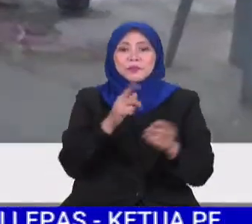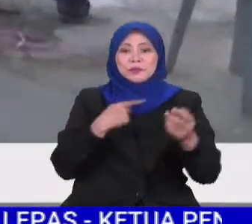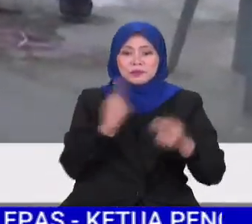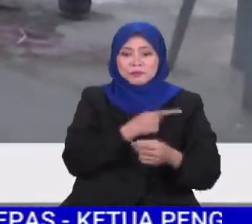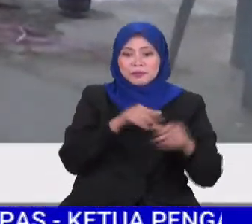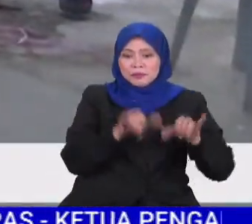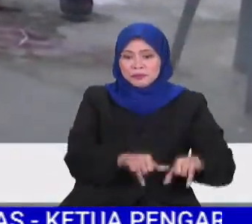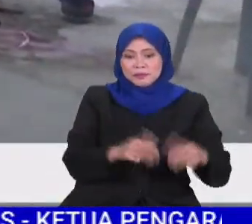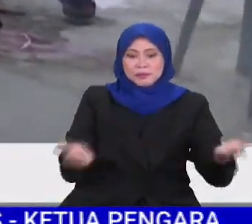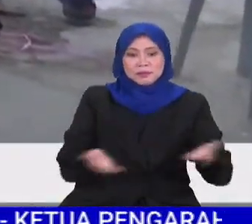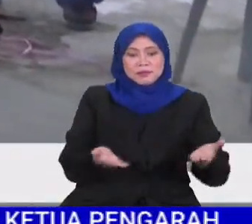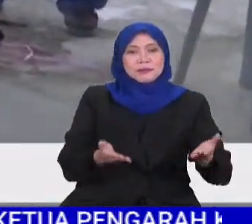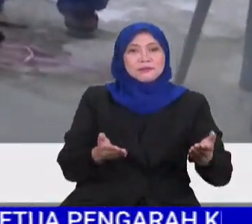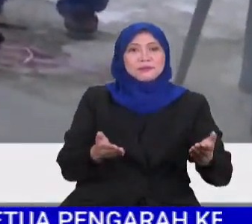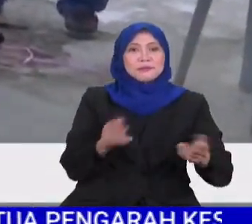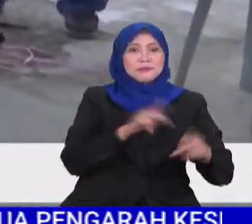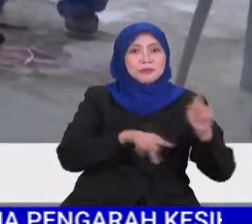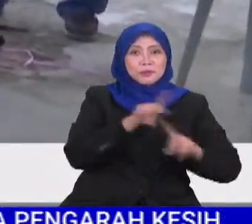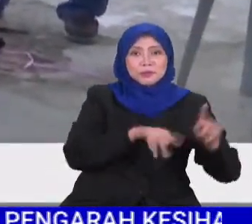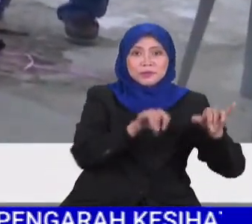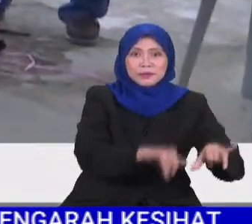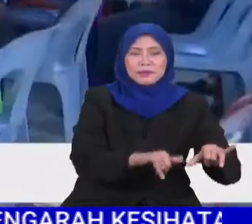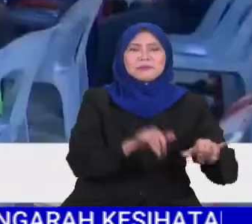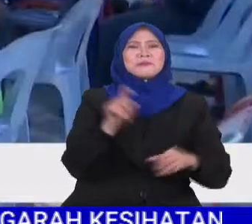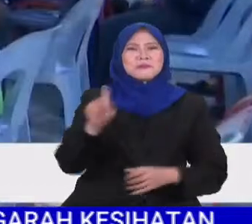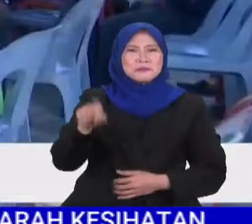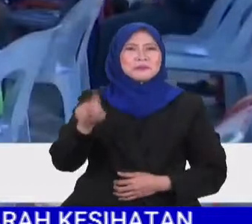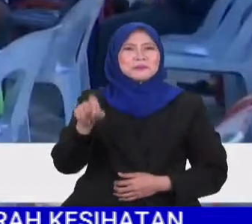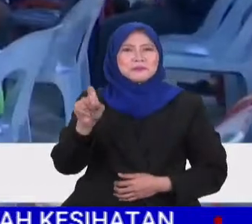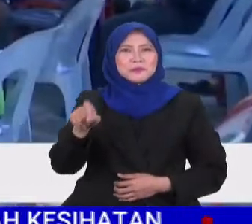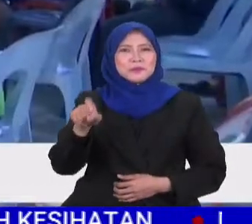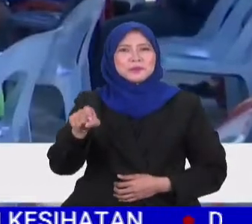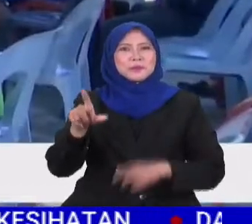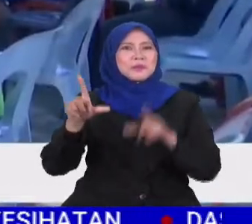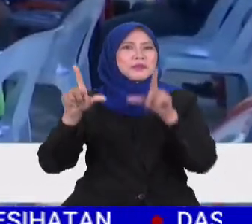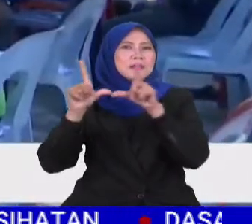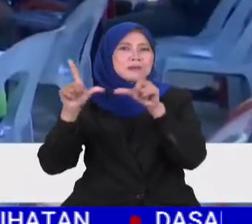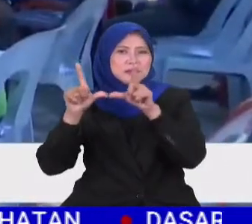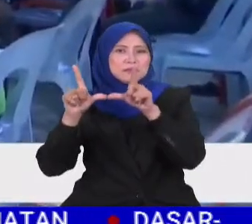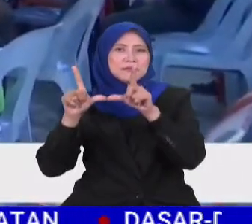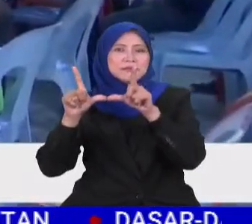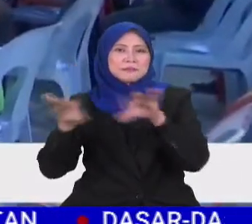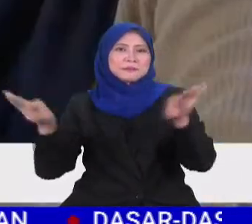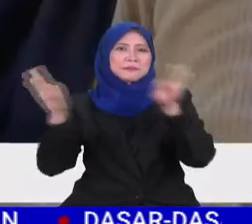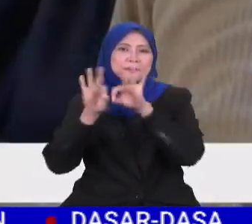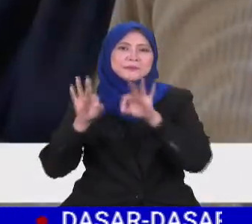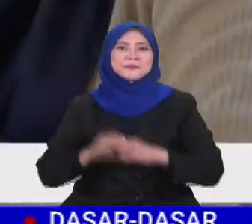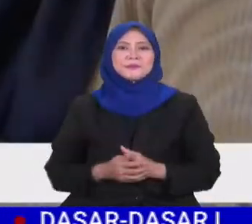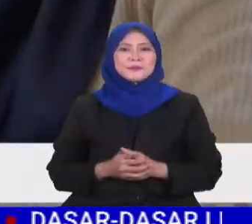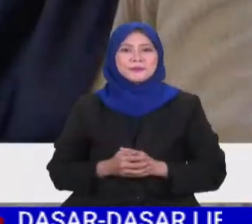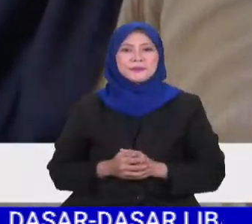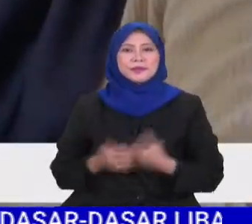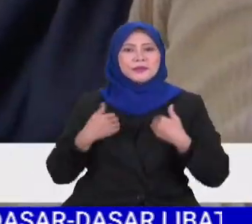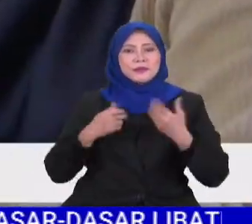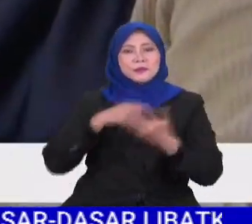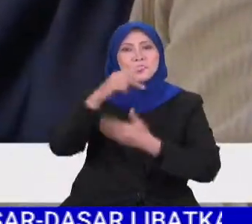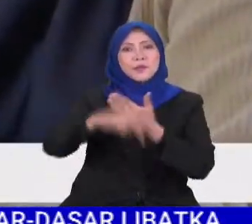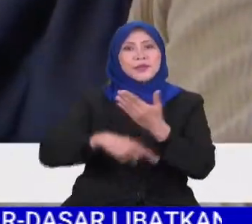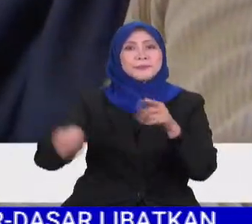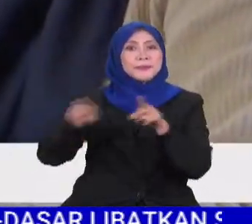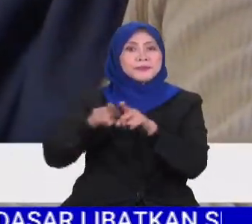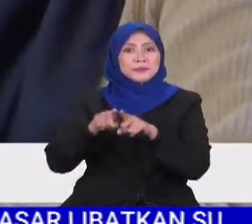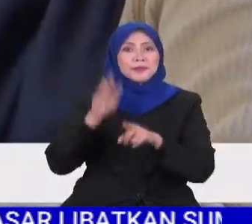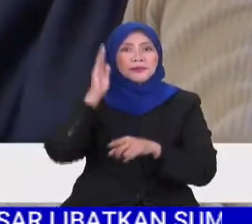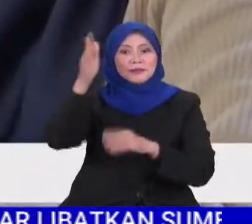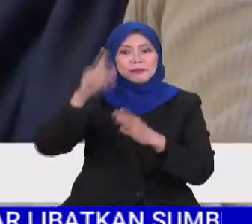di daerah kecil penguhan ini memang amat memerlukan lesen ini sebuah lagi program sama akan